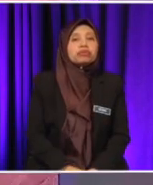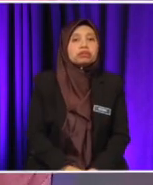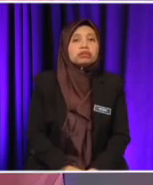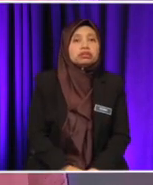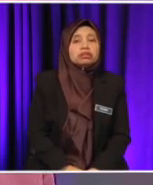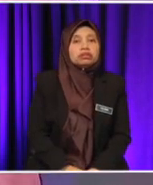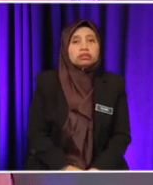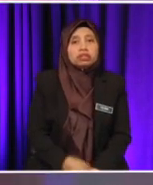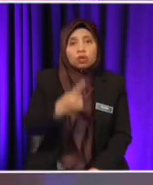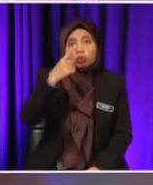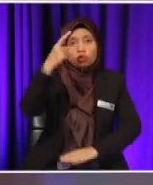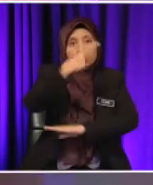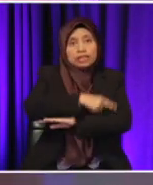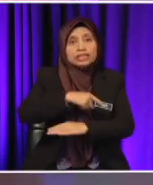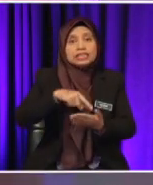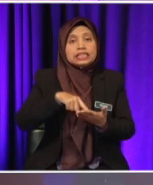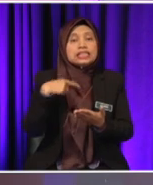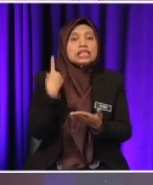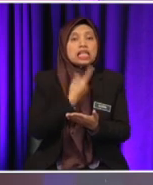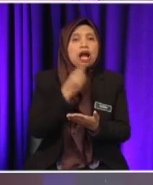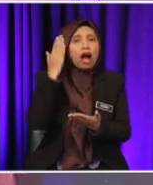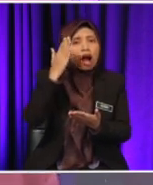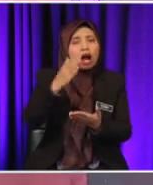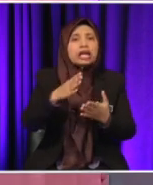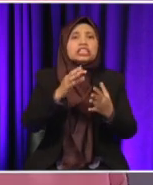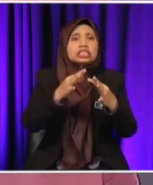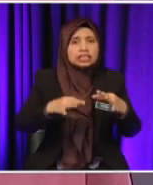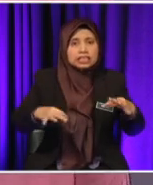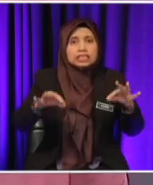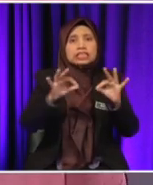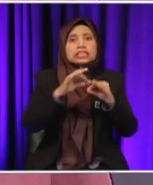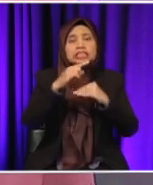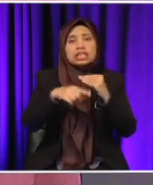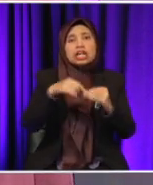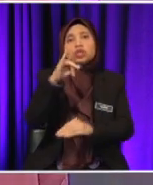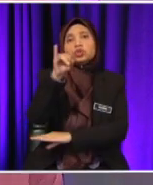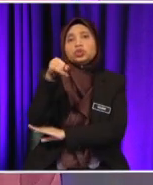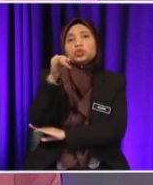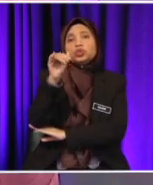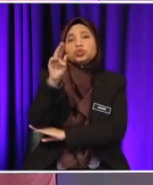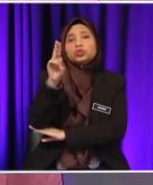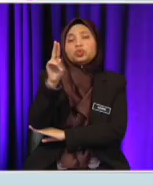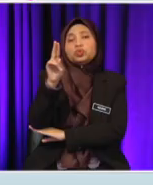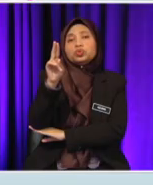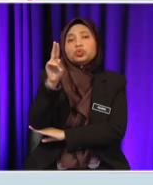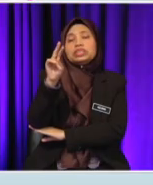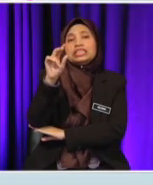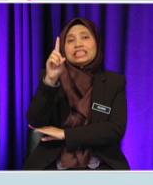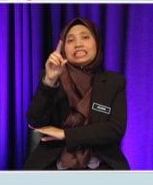Oke untuk hari ini kita akan mengupas tentang CPNS judikator sebelum itu kita tengok skip